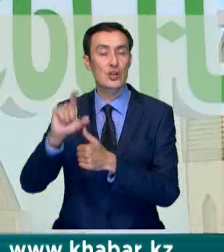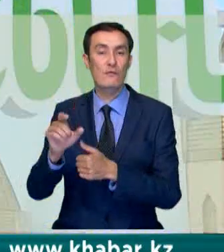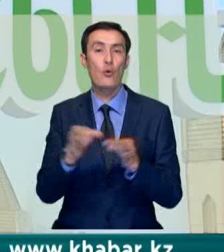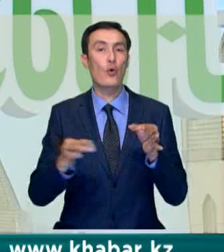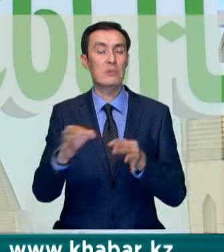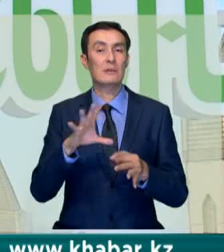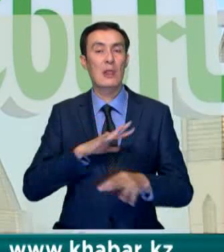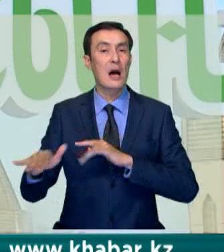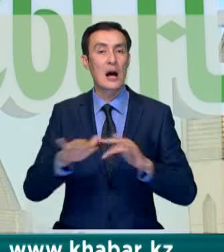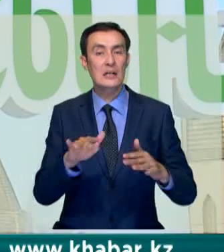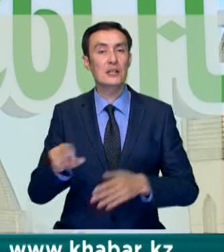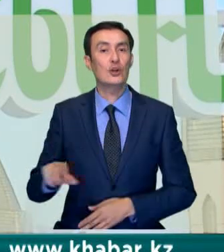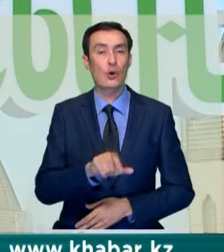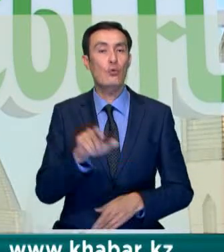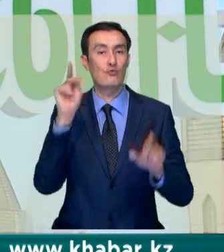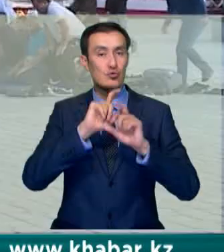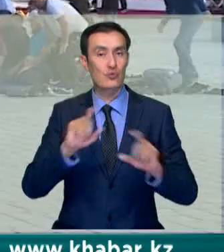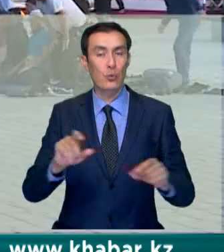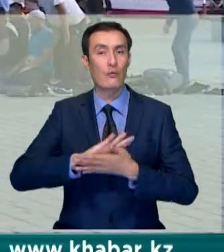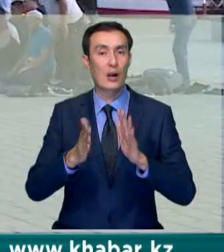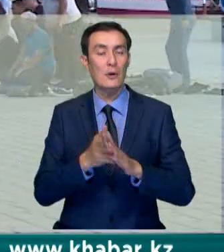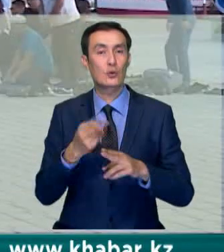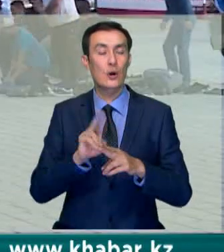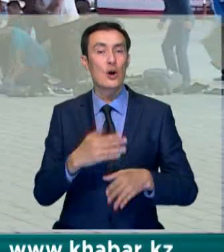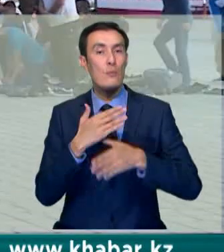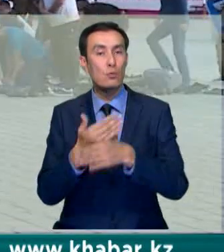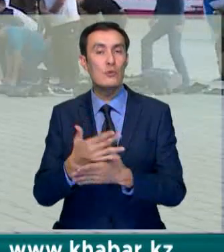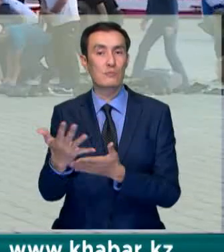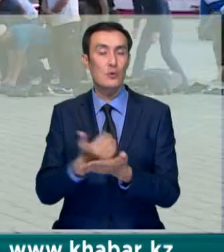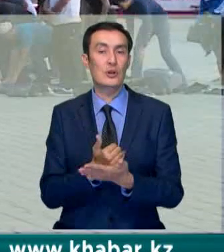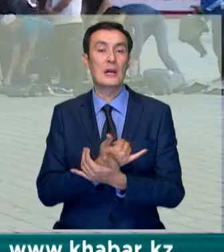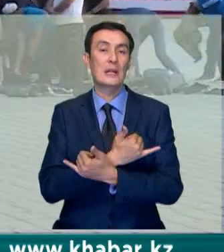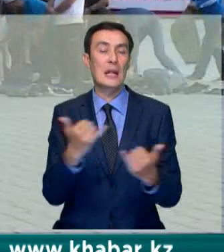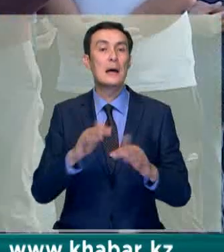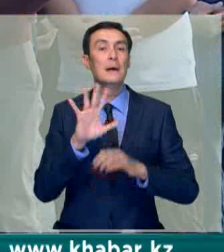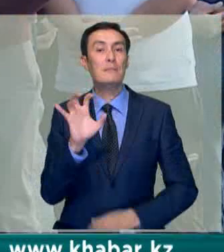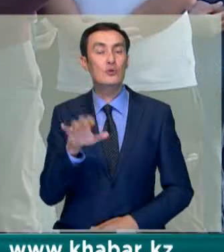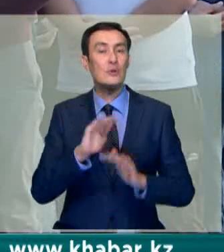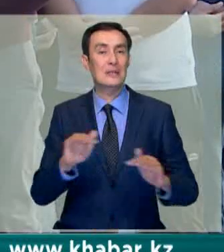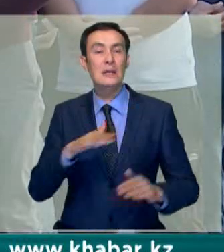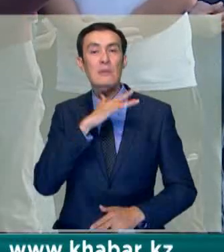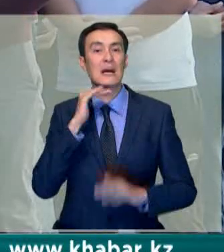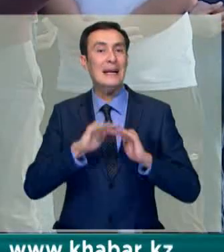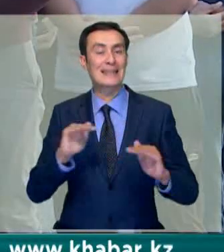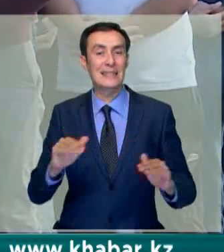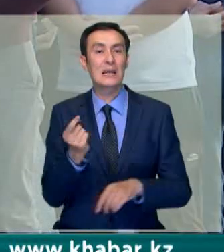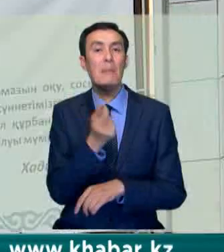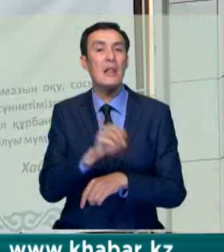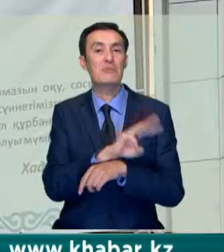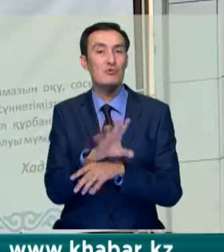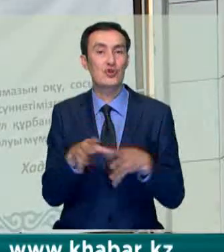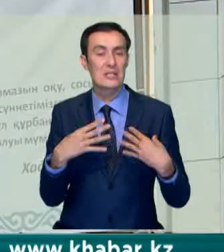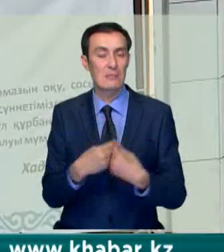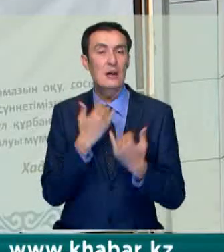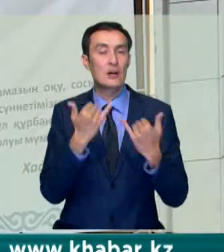региона прошла акция «Дорога в школу», в рамках которой помощь получили 500 детей из многодетных и малообеспеченных семей.